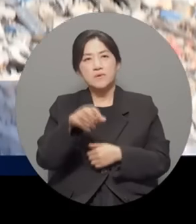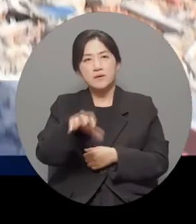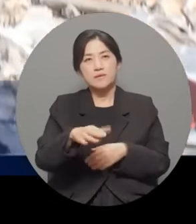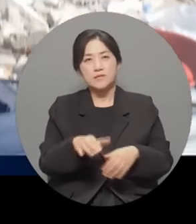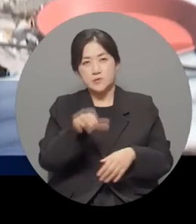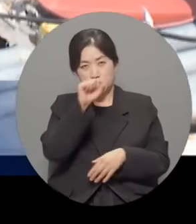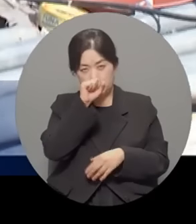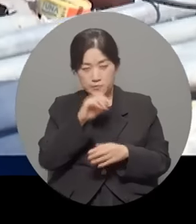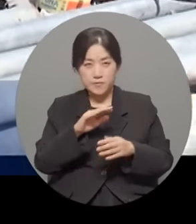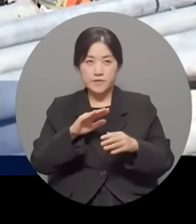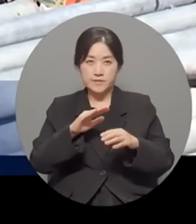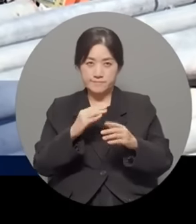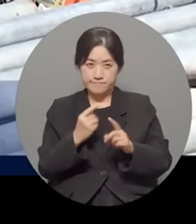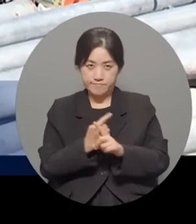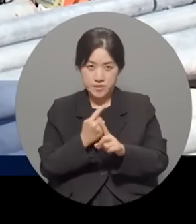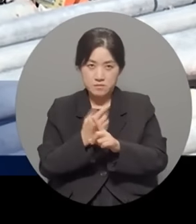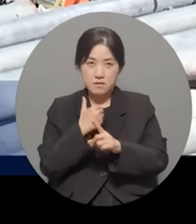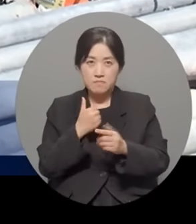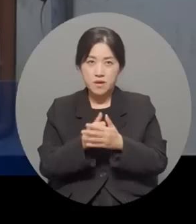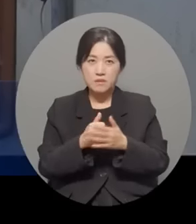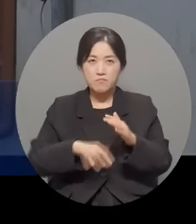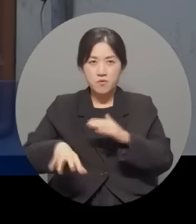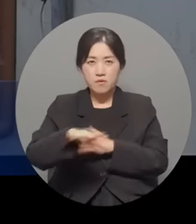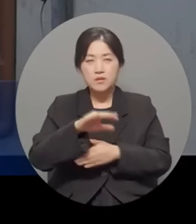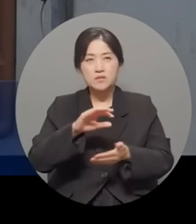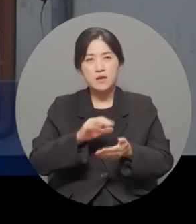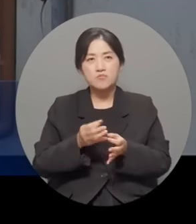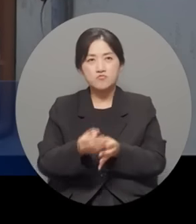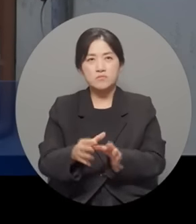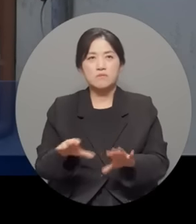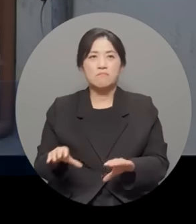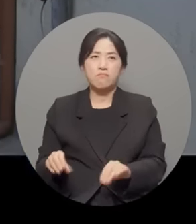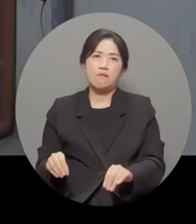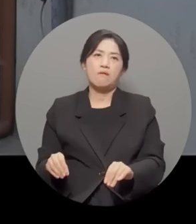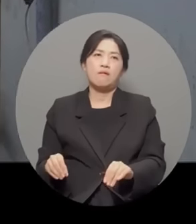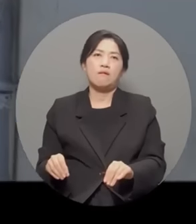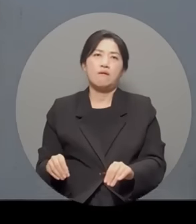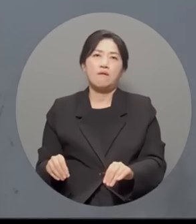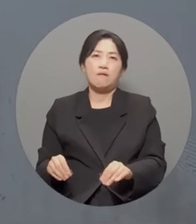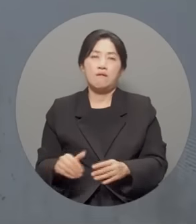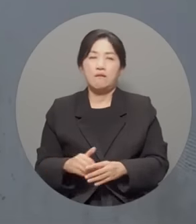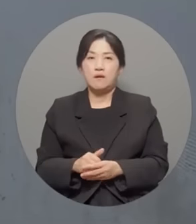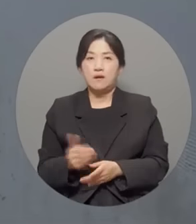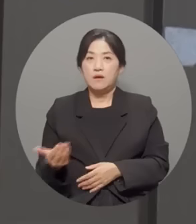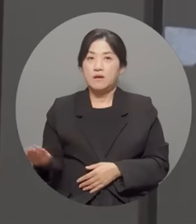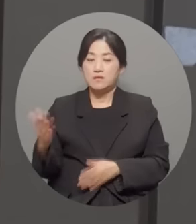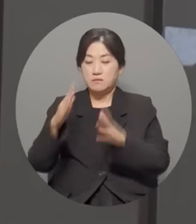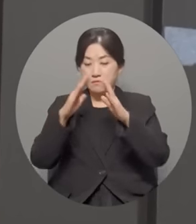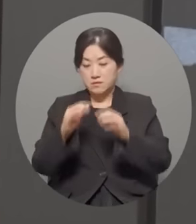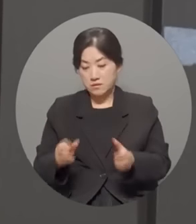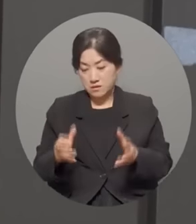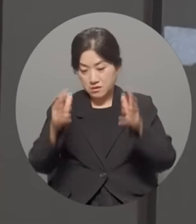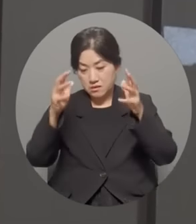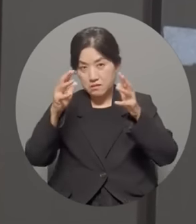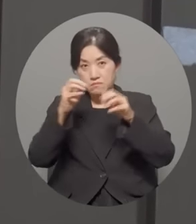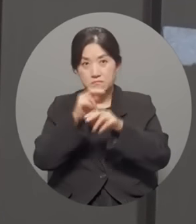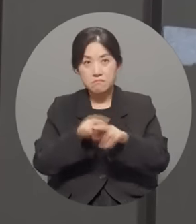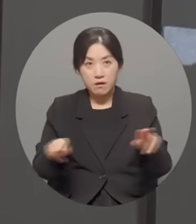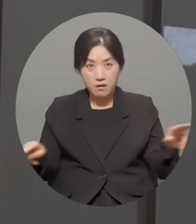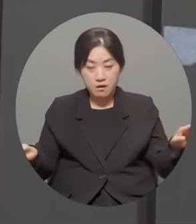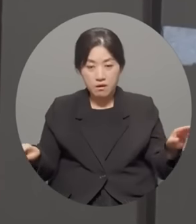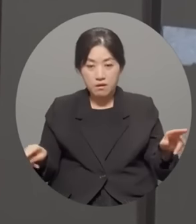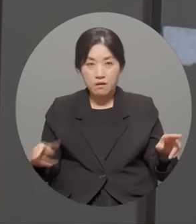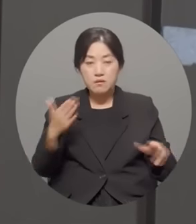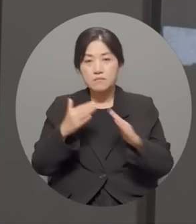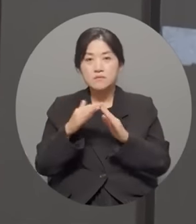삶의 질을 높일 수 있는 기반 시설에 대한 투자가 멈추게 됩니다. 하지만 재개발이 무산돼도 모두 주인이 있는